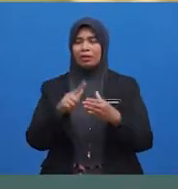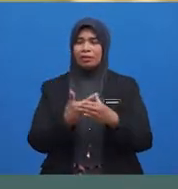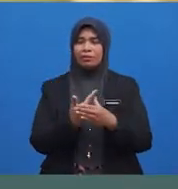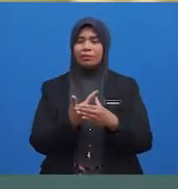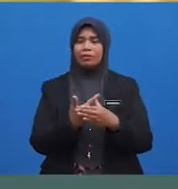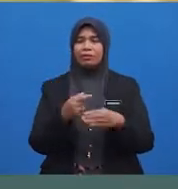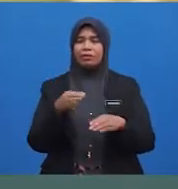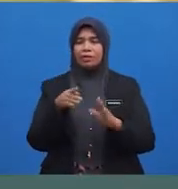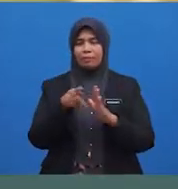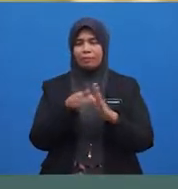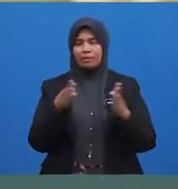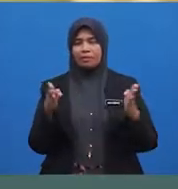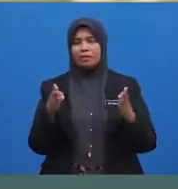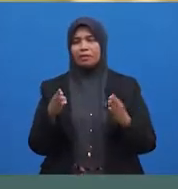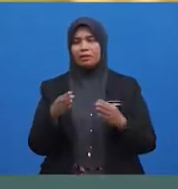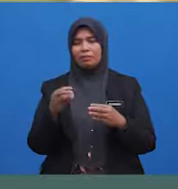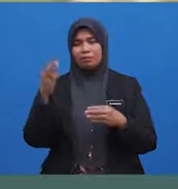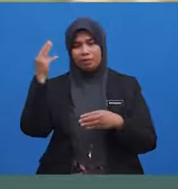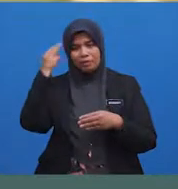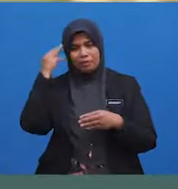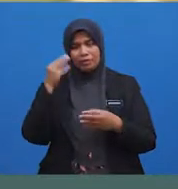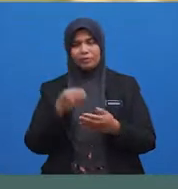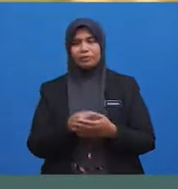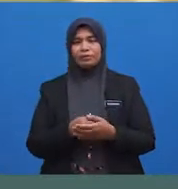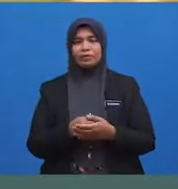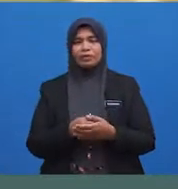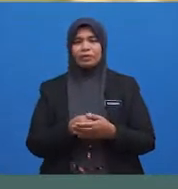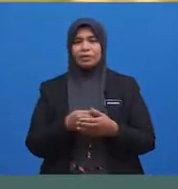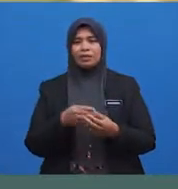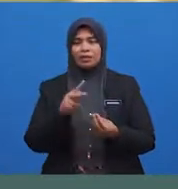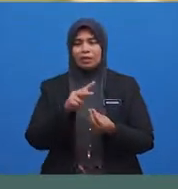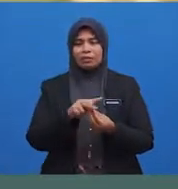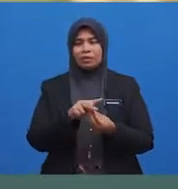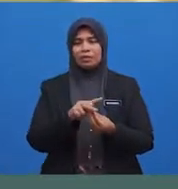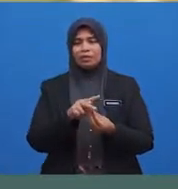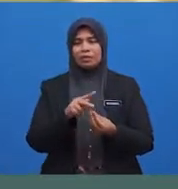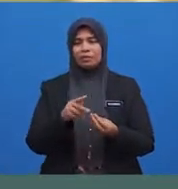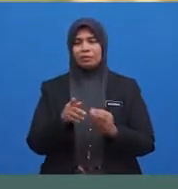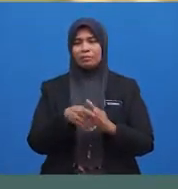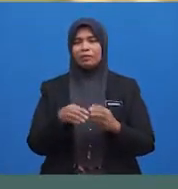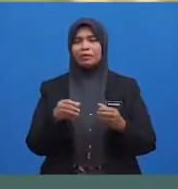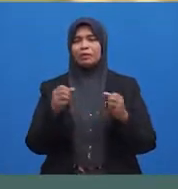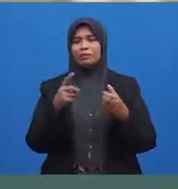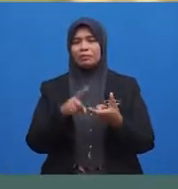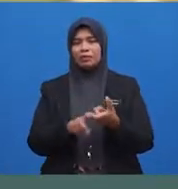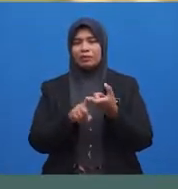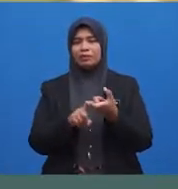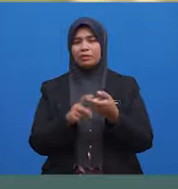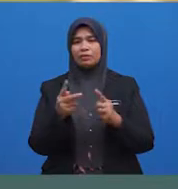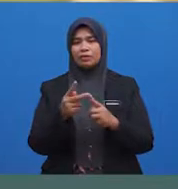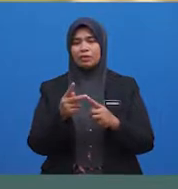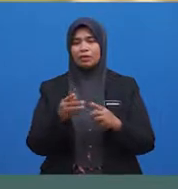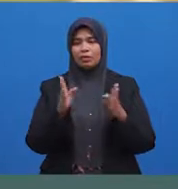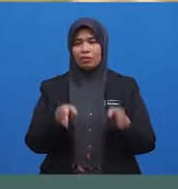tidak berjaya membekalkan biji timah yang secukupnya. Akibat, bergantung kepada orang Melayu yang masih menggunakan